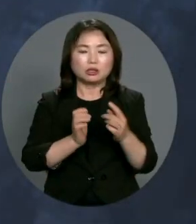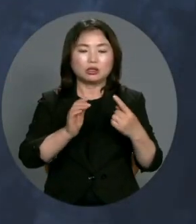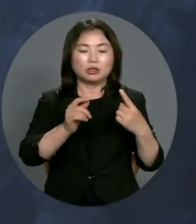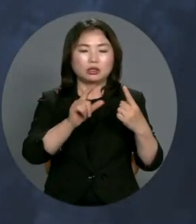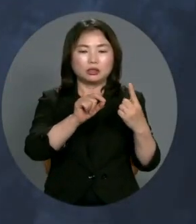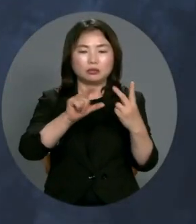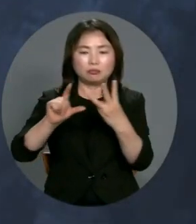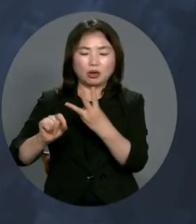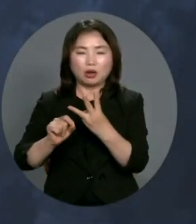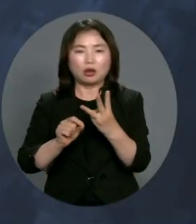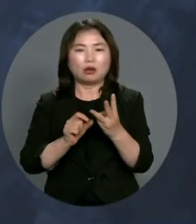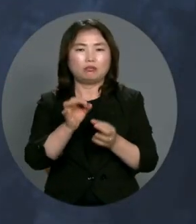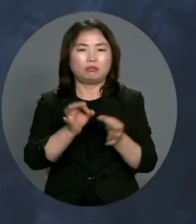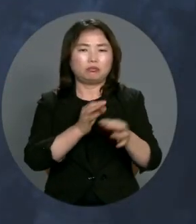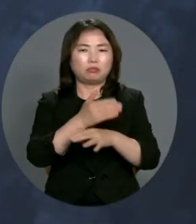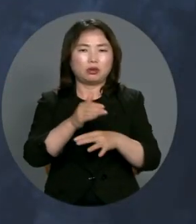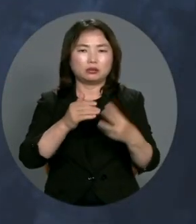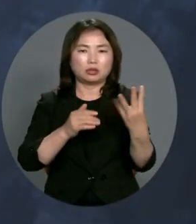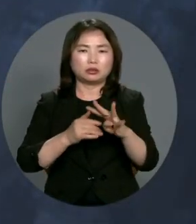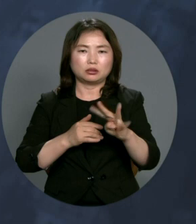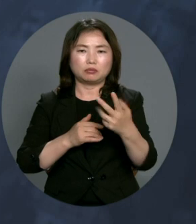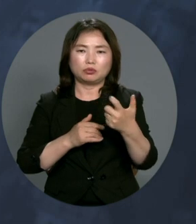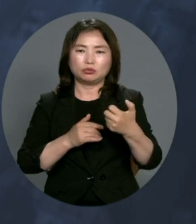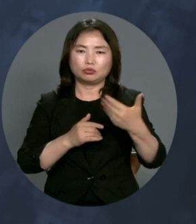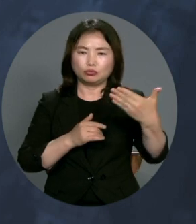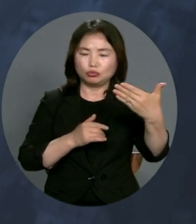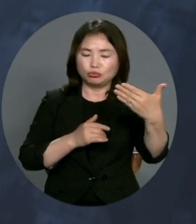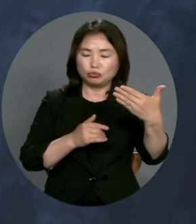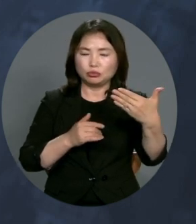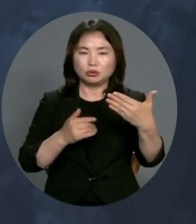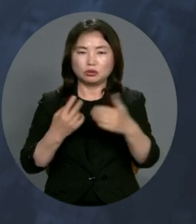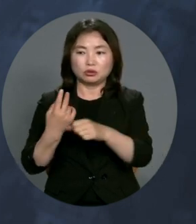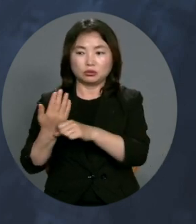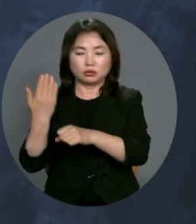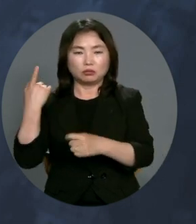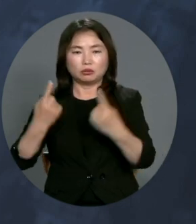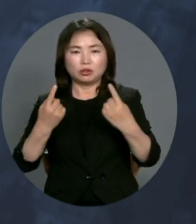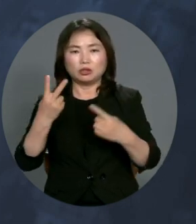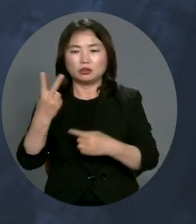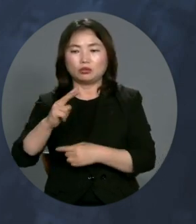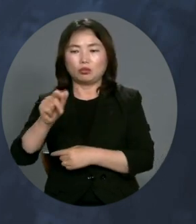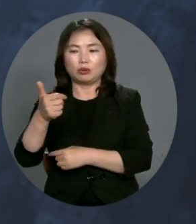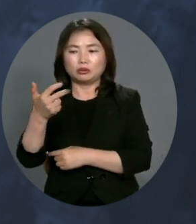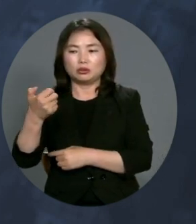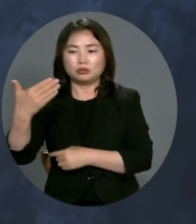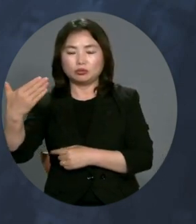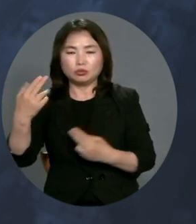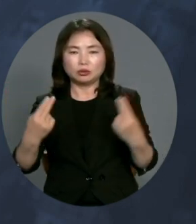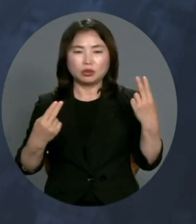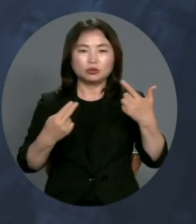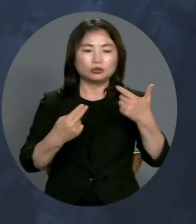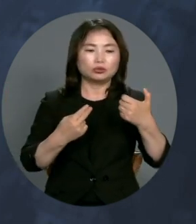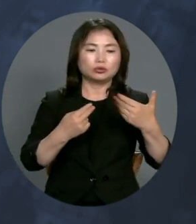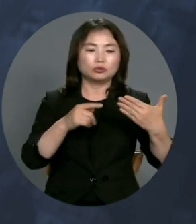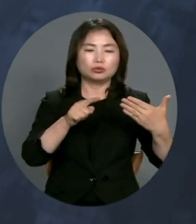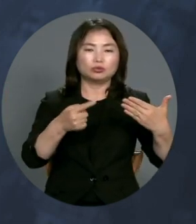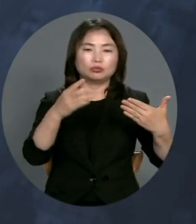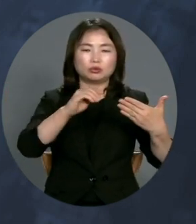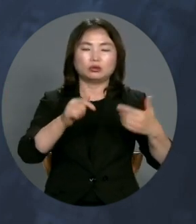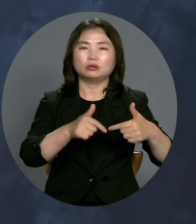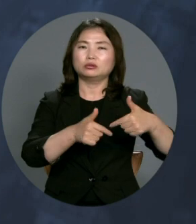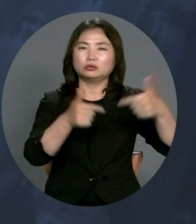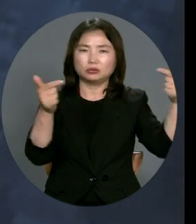1분기 아파트 거래 건수는 4369건으로 직접 분기에 2579건 보다 69.4%